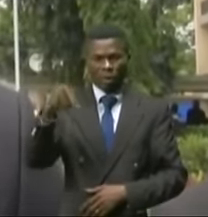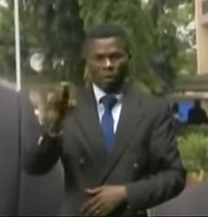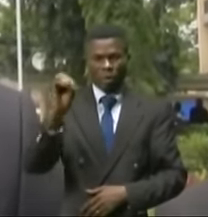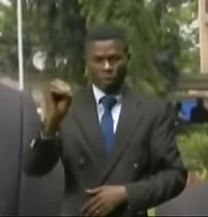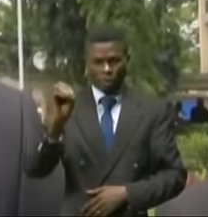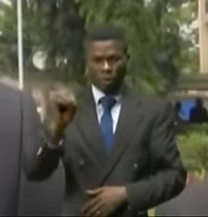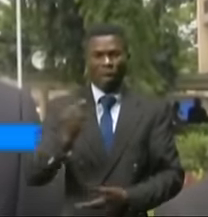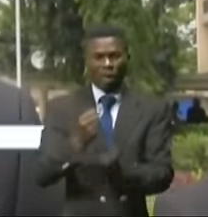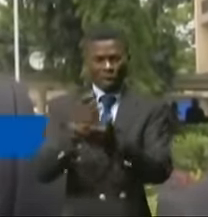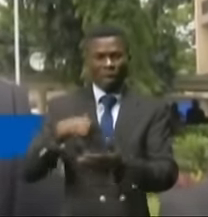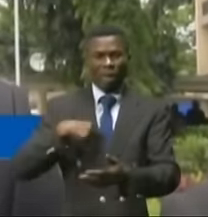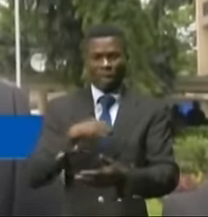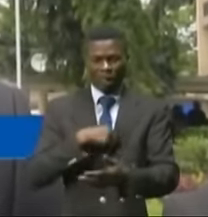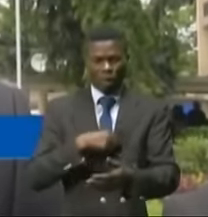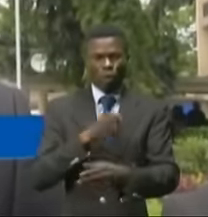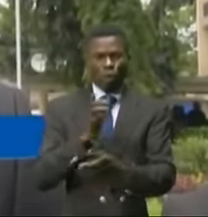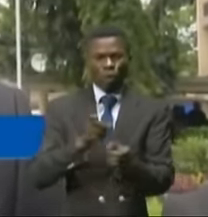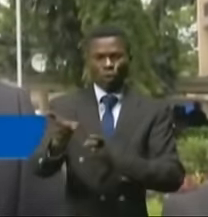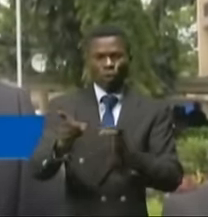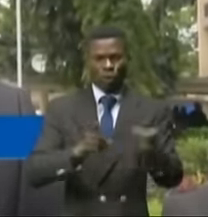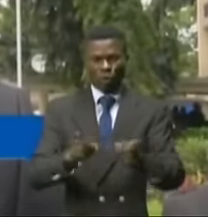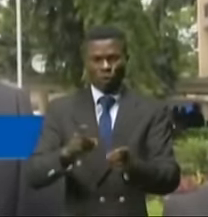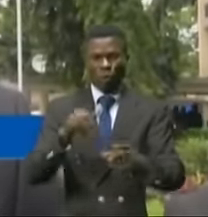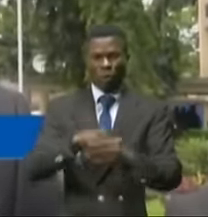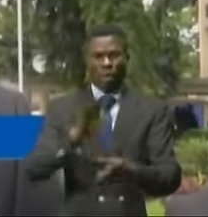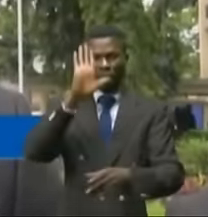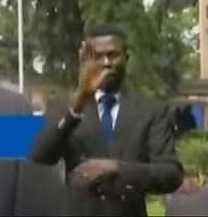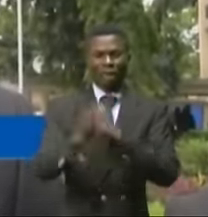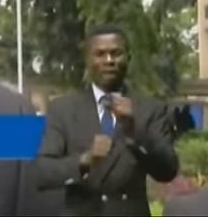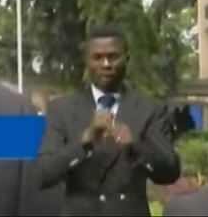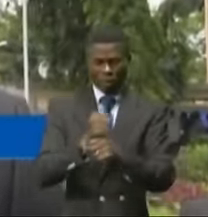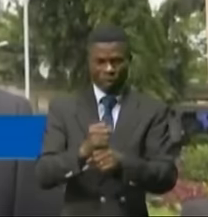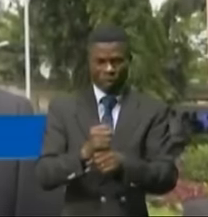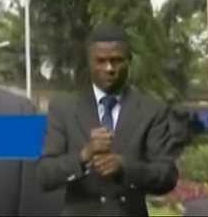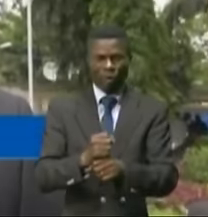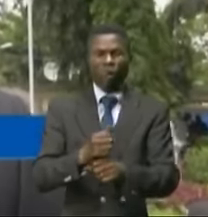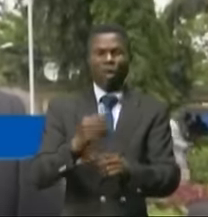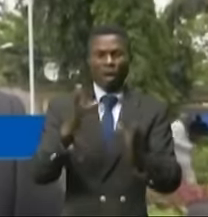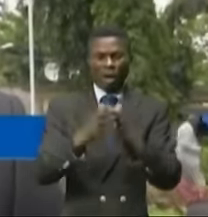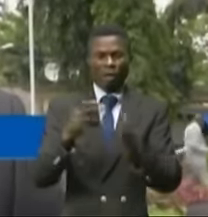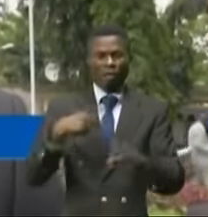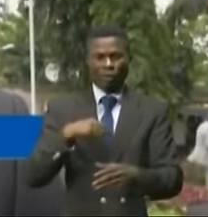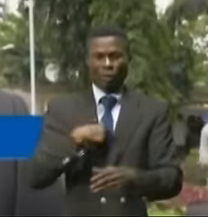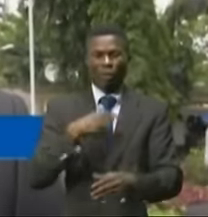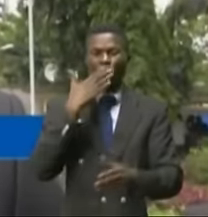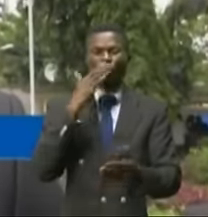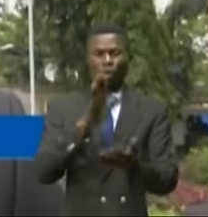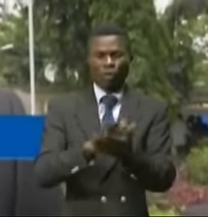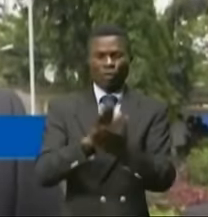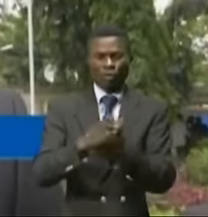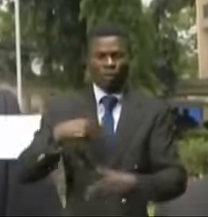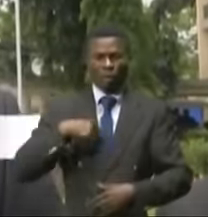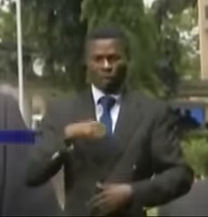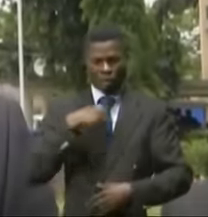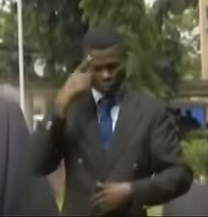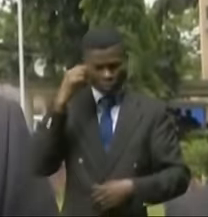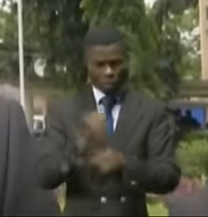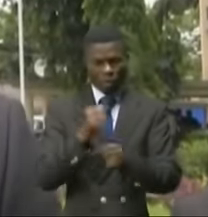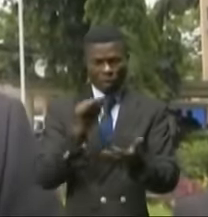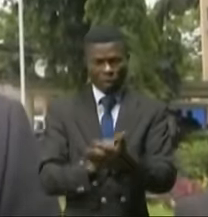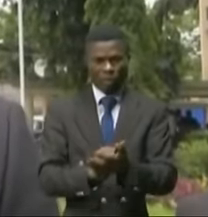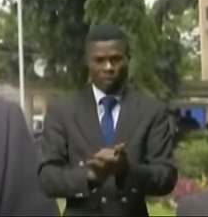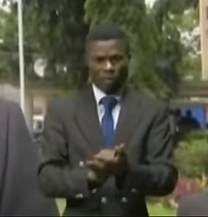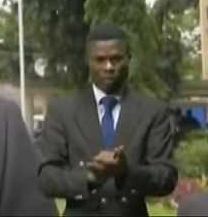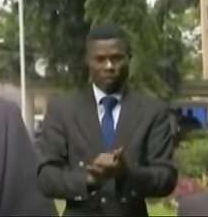nous servir de guide tout au long de ce quinquennat qui est devant nous. Nous étions félicités quant à ça. On ne pouvait